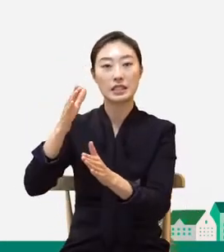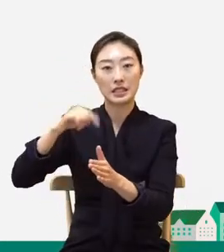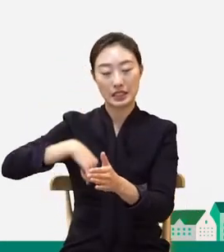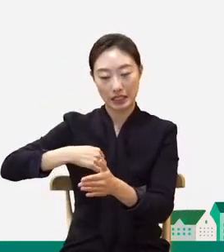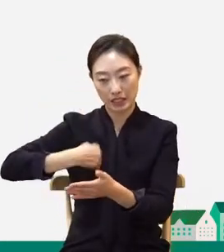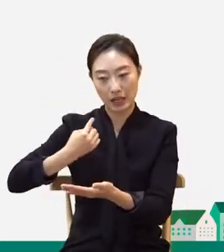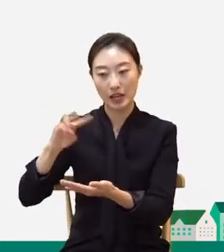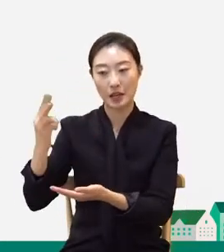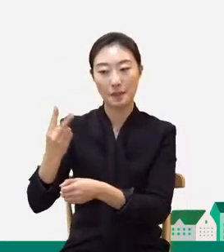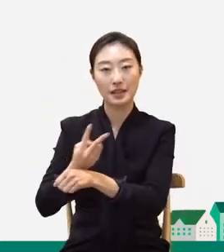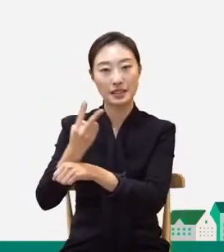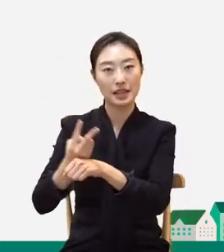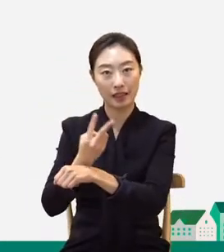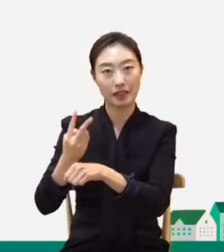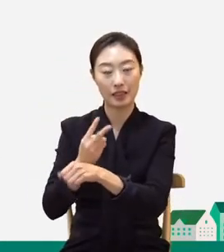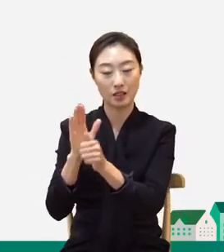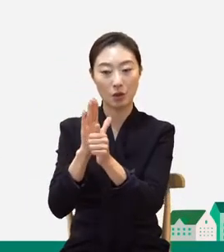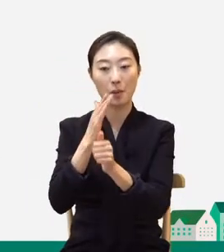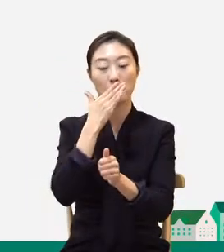지원할 수 있도록 해서